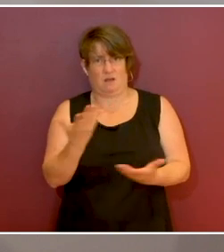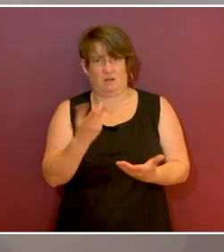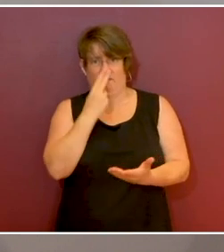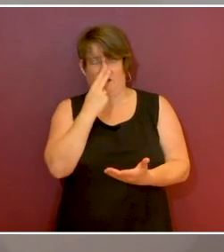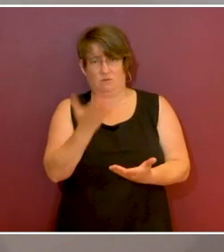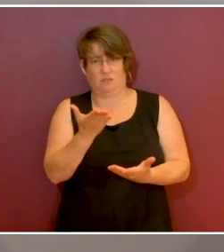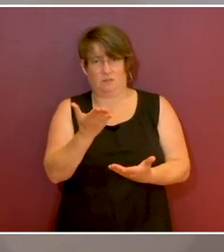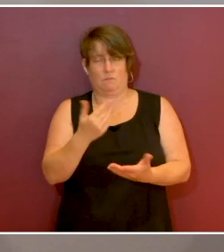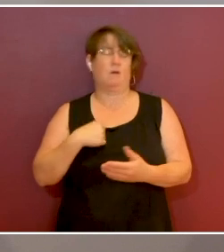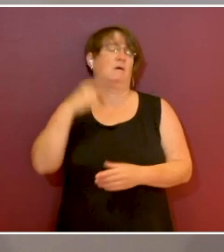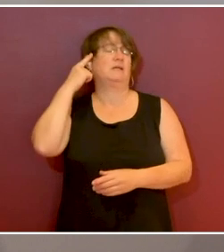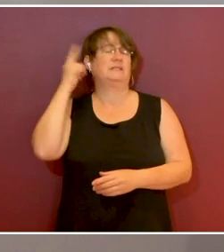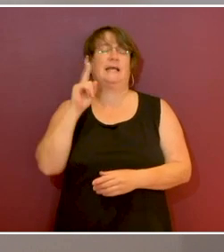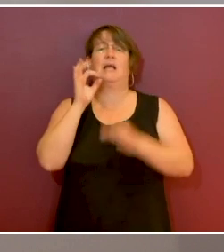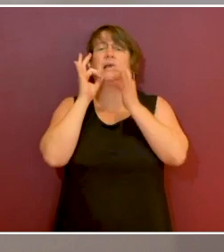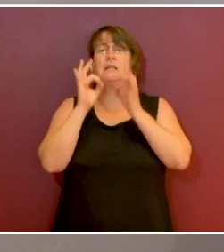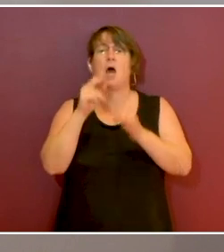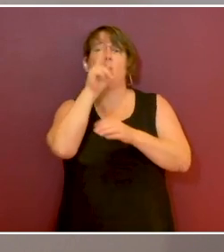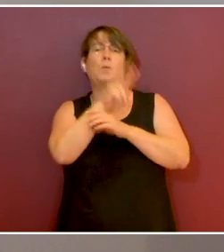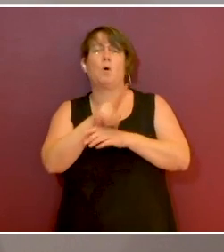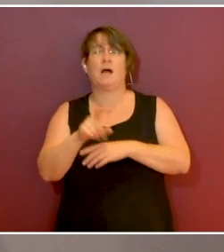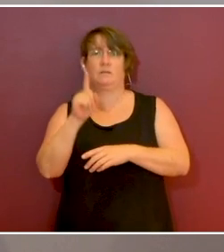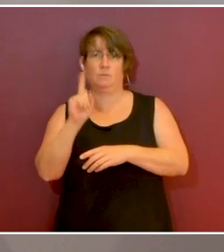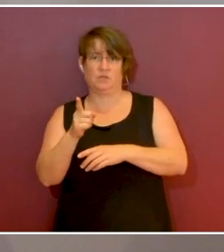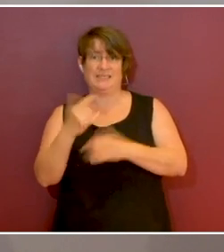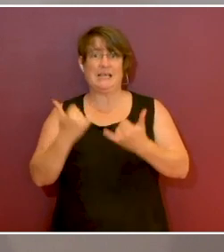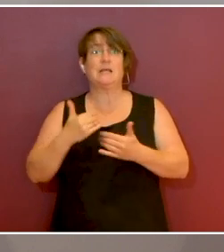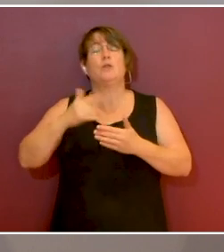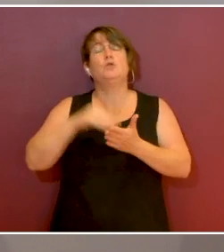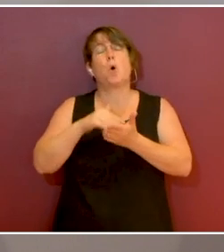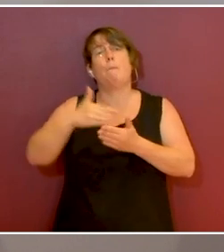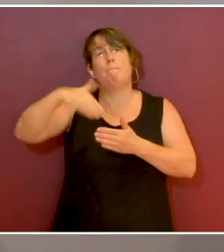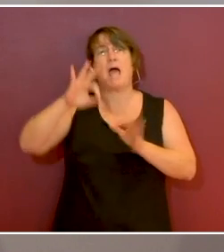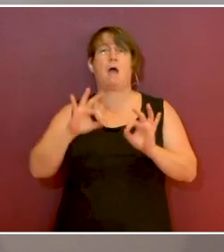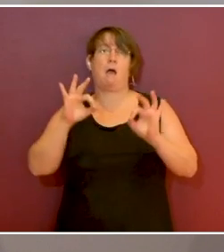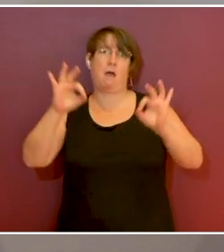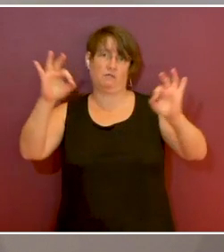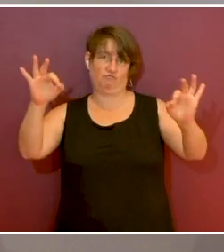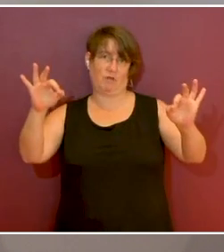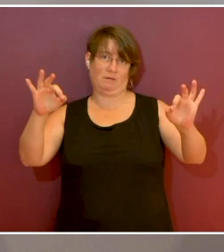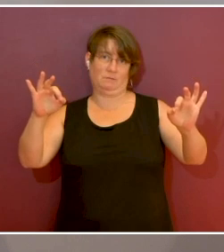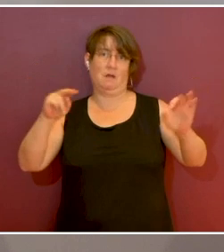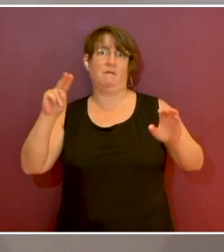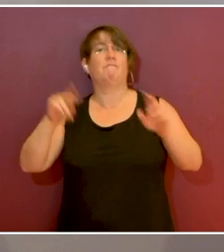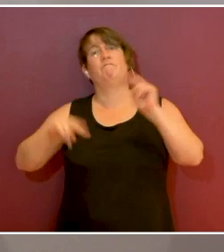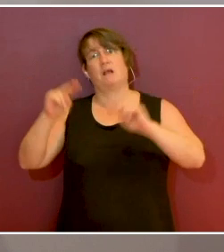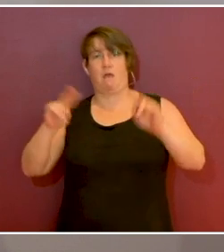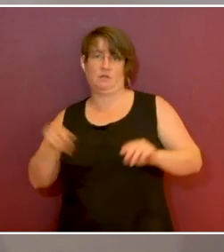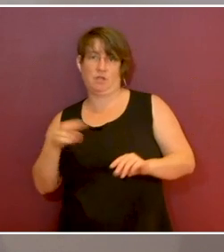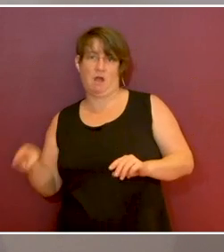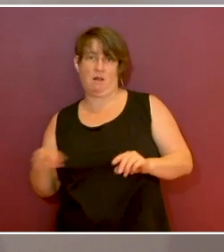beobachten. Sie ist wohl infektiöser, noch mal infektiöser als Alpha. Das heißt, wir tun alle gut